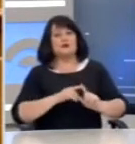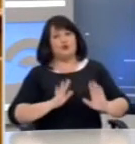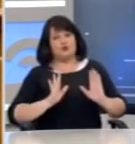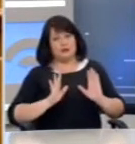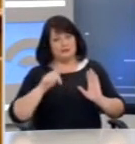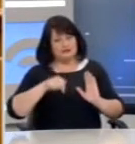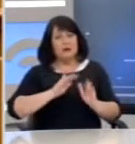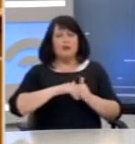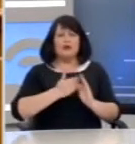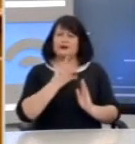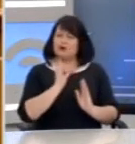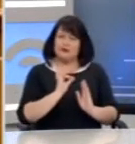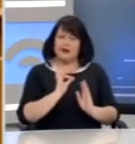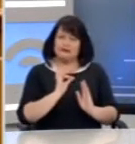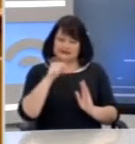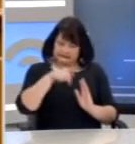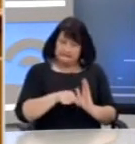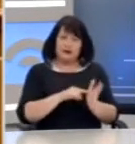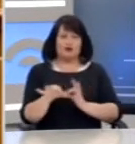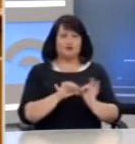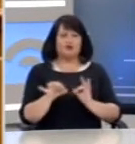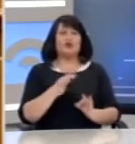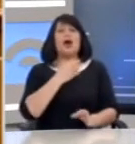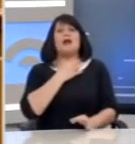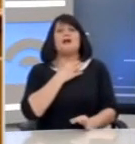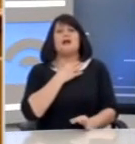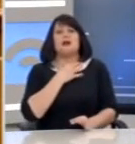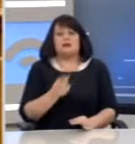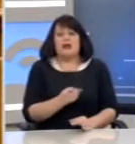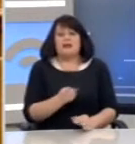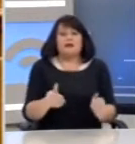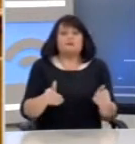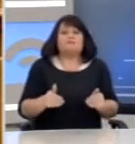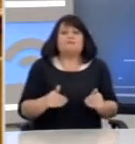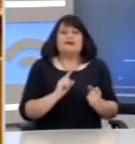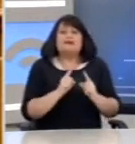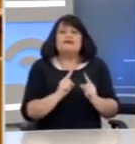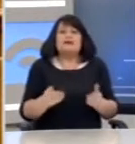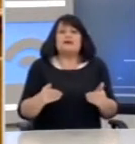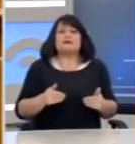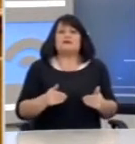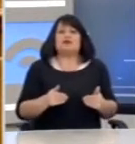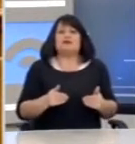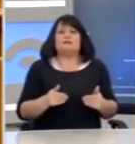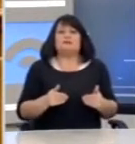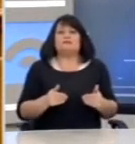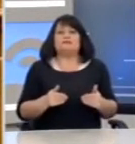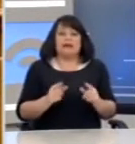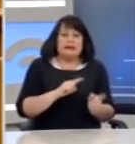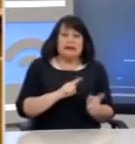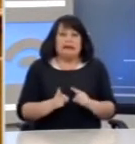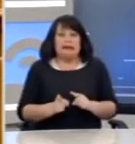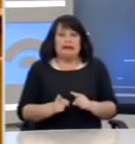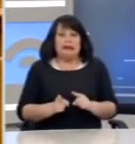σήμερα αποτυπώνει ακριβώς τον αναγκαίο συμβιβασμό ανάμεσα στις δύο αυτές